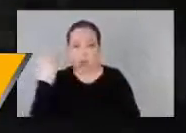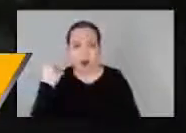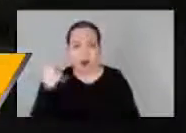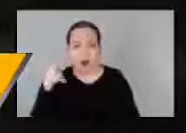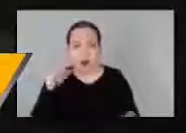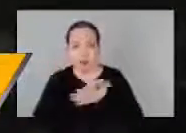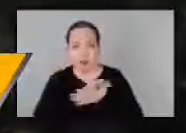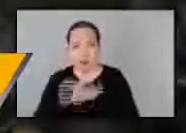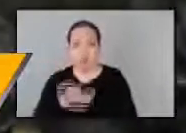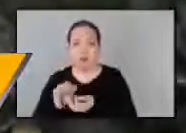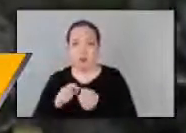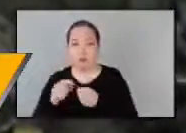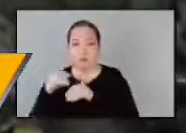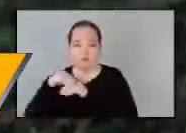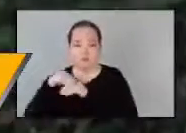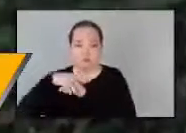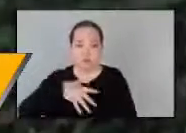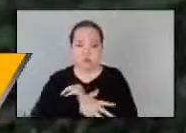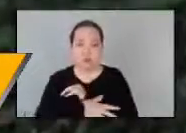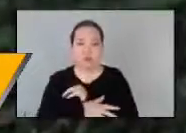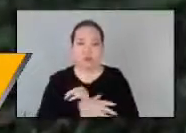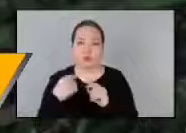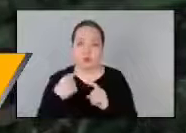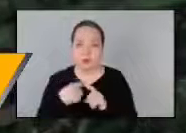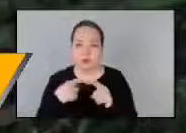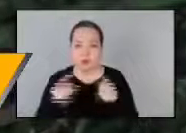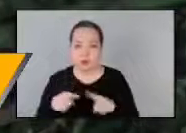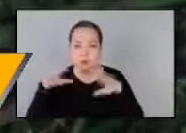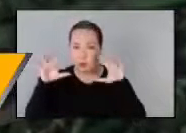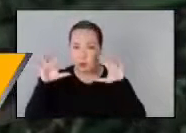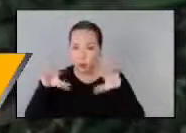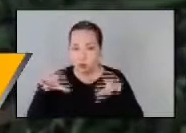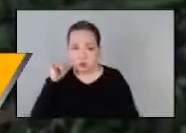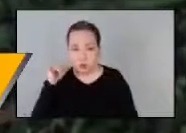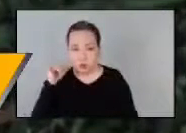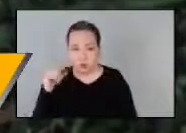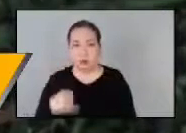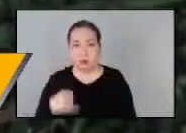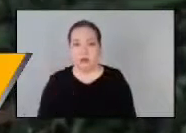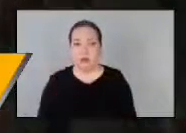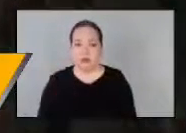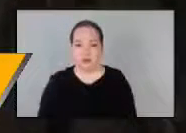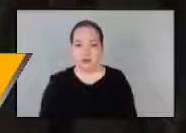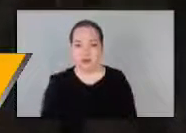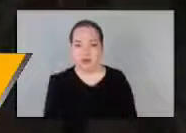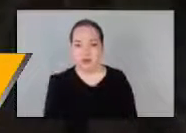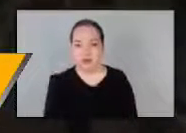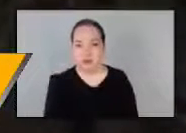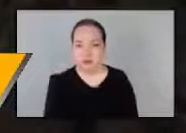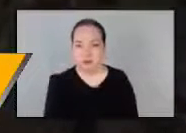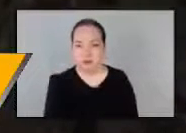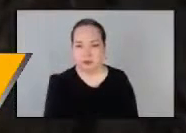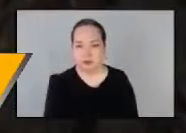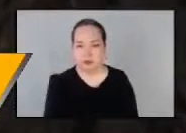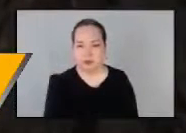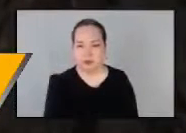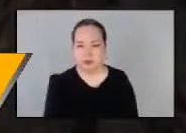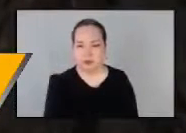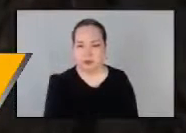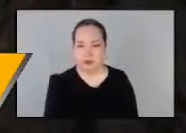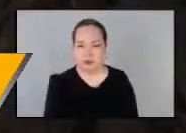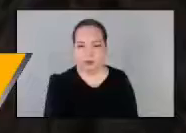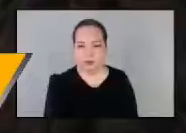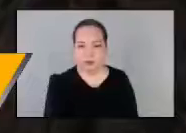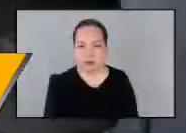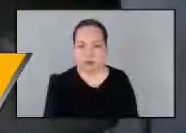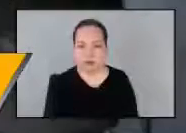Public Safety Officer ng Barangay San Rafael, ay bandang alas 12:15 o alas 2:15 na ng umaga nang gumuho ang lupa